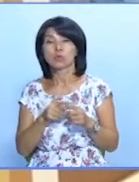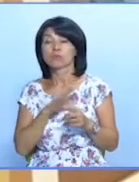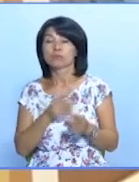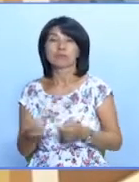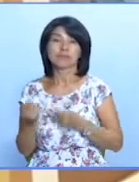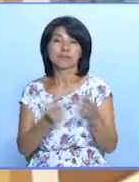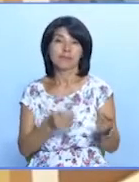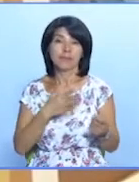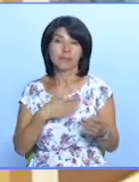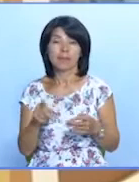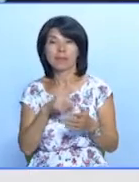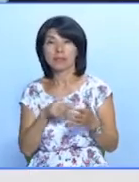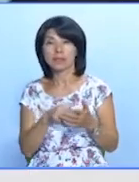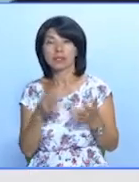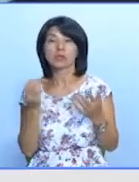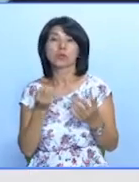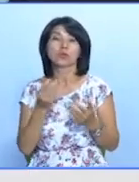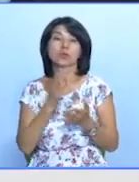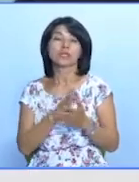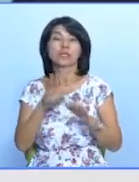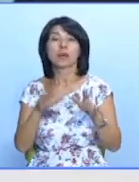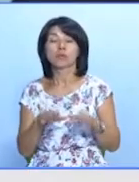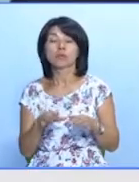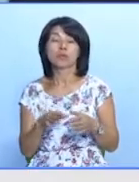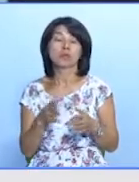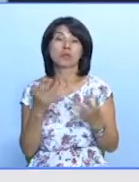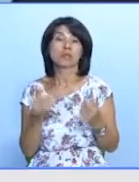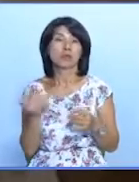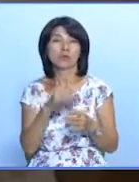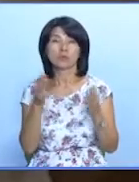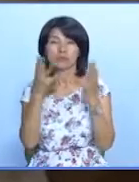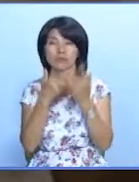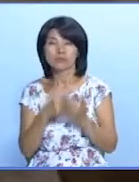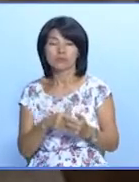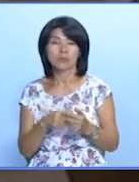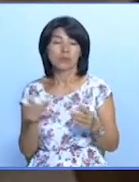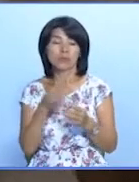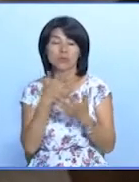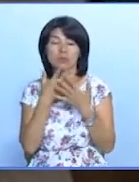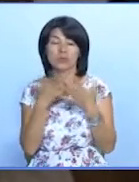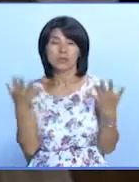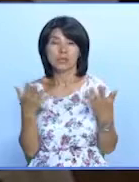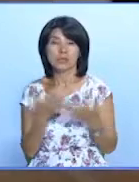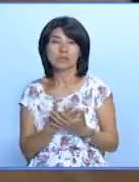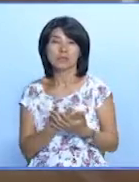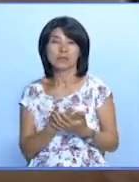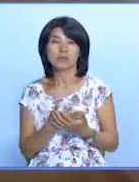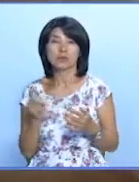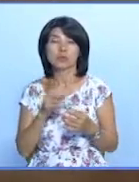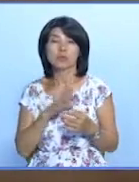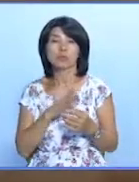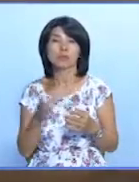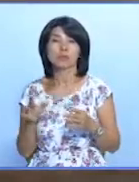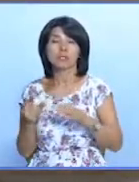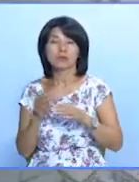стабилизационного лекарственного фонда. Далее идет компьютерная обработка. Каждая упаковка на счету, все должно быть прозрачно с точки зрения справедливого распределения. При этом